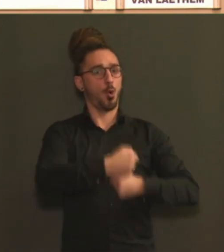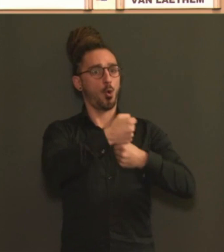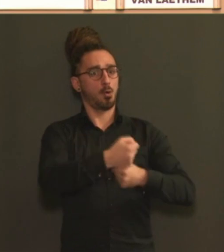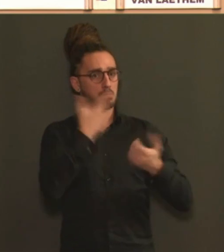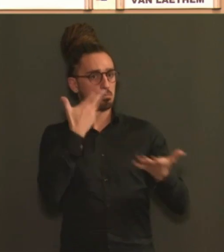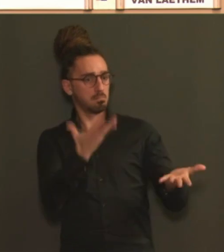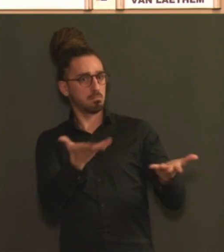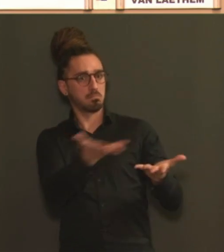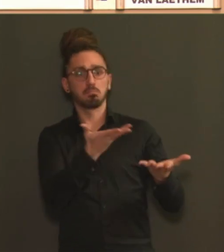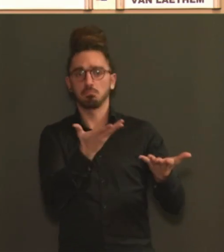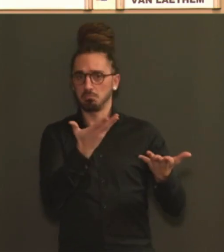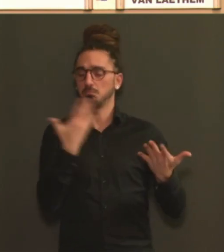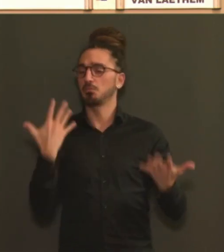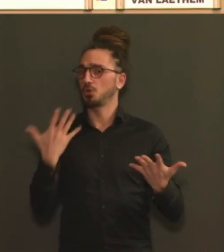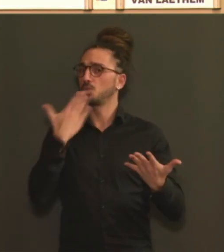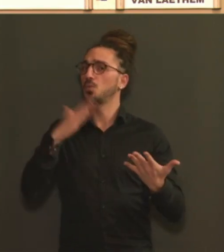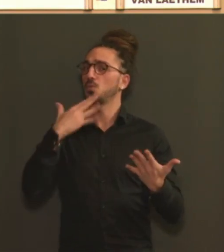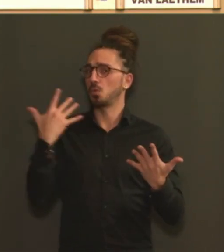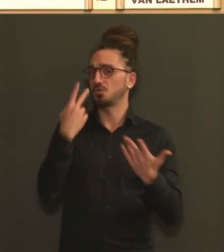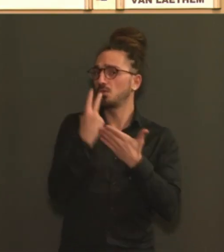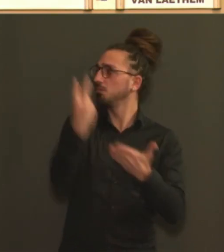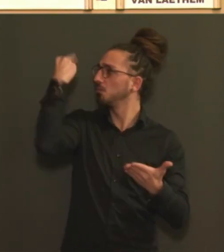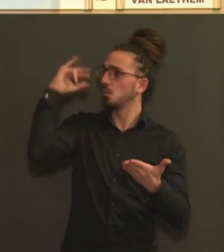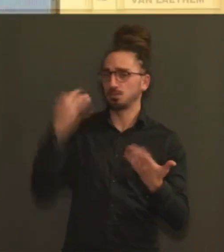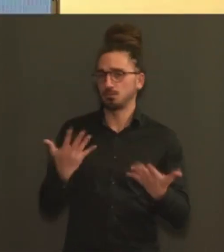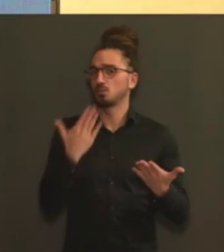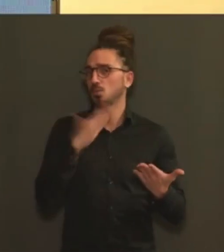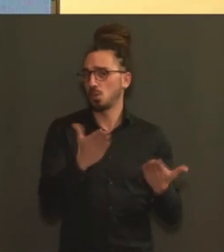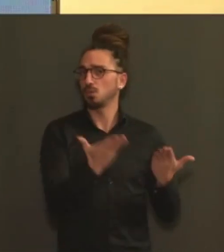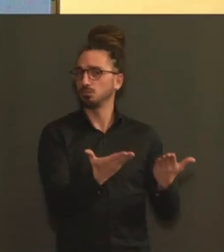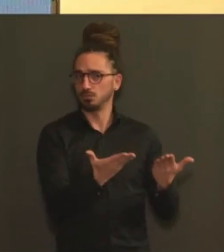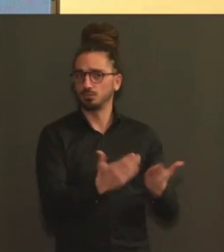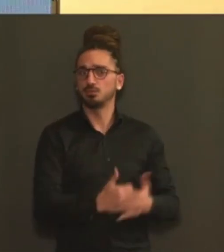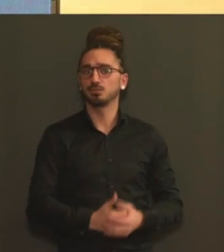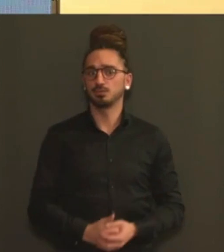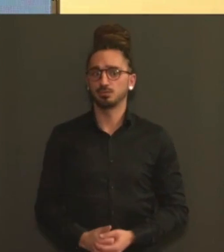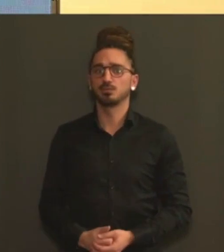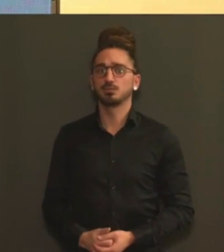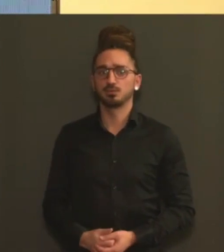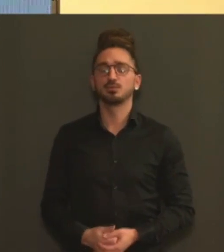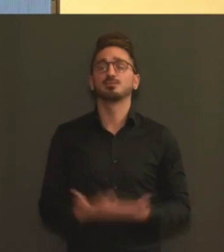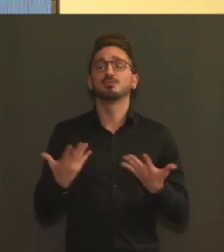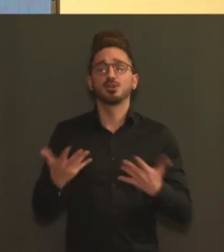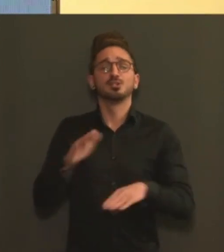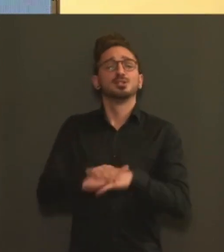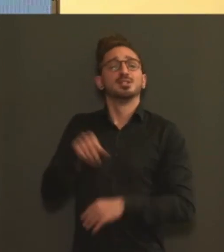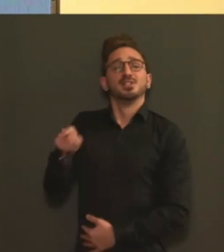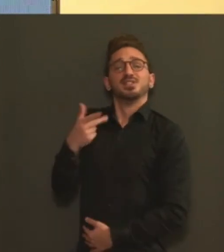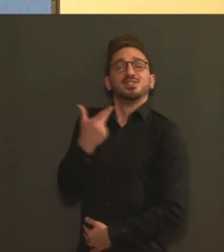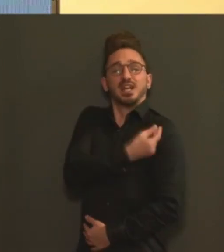était au préalable et que la vaccination qui est en cours est certainement un facteur qui va